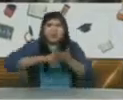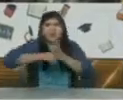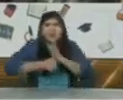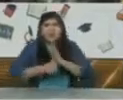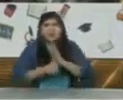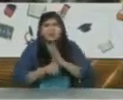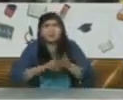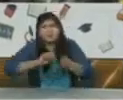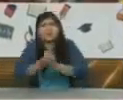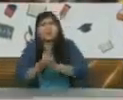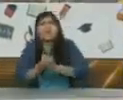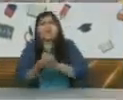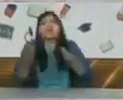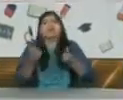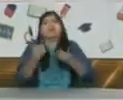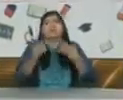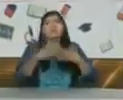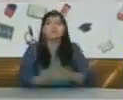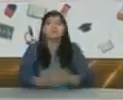करके देखिए।